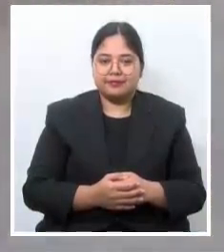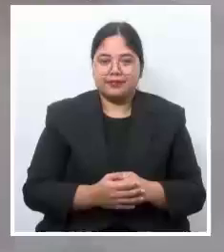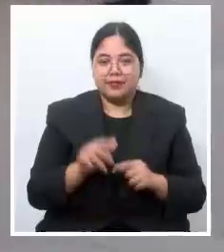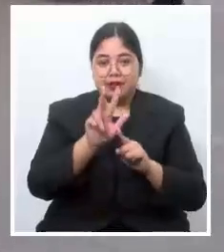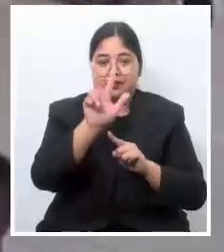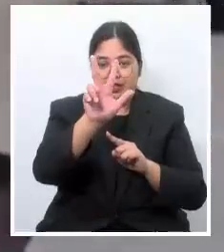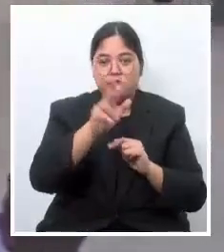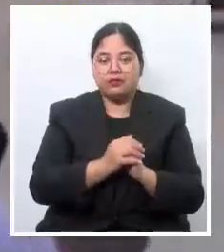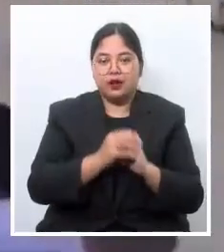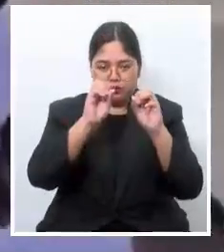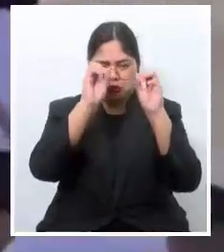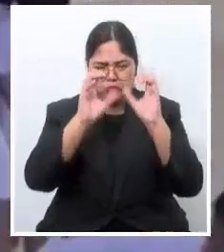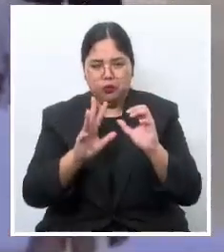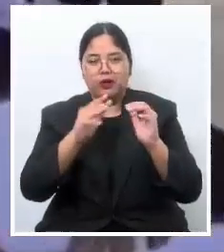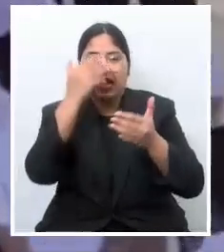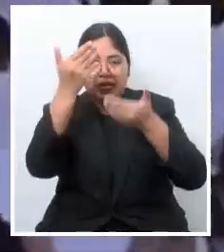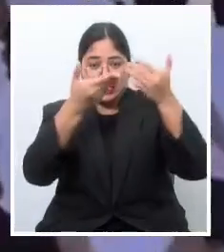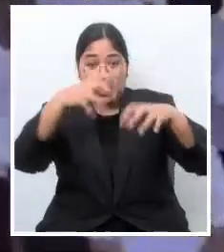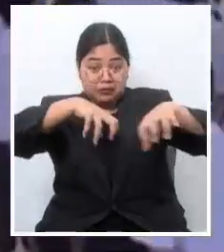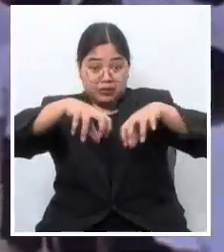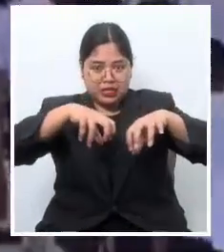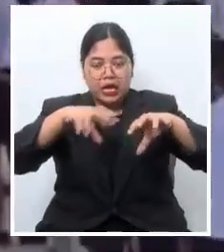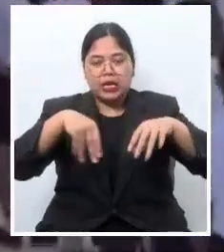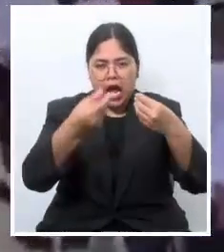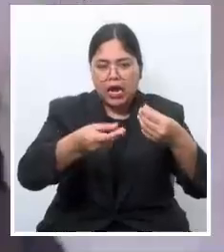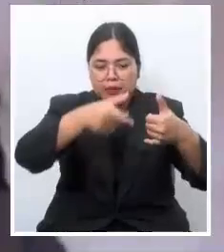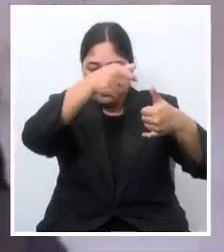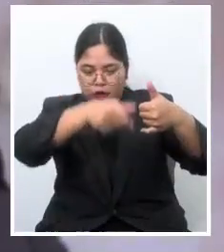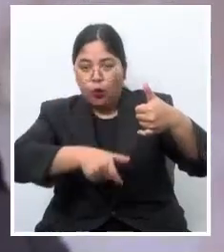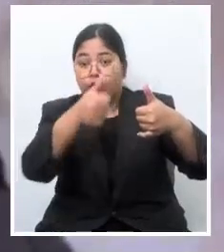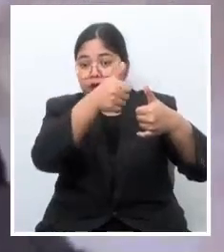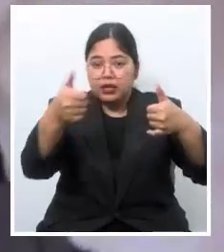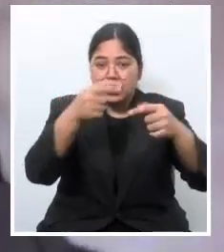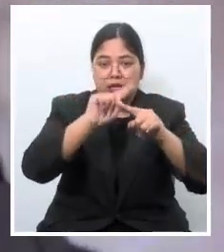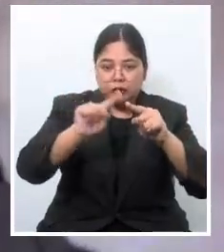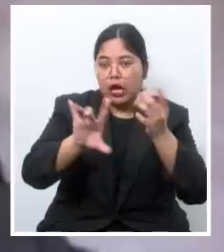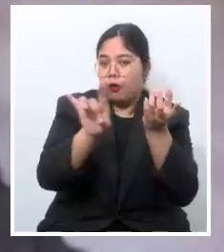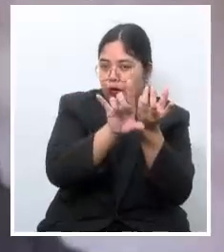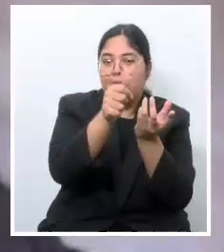3ครูสามารถจัดกิจกรรมด้านการเป็นพลเมืองดีได้อย่างมี